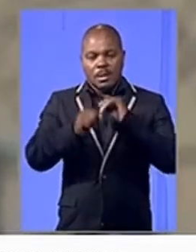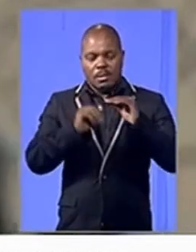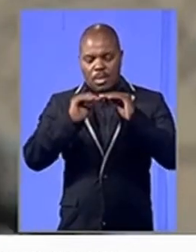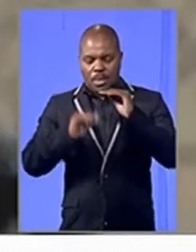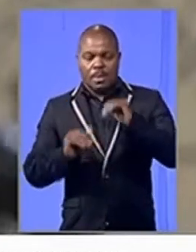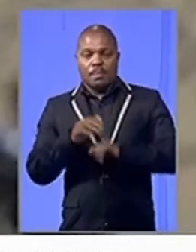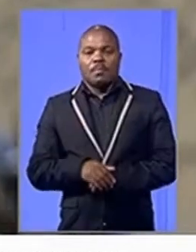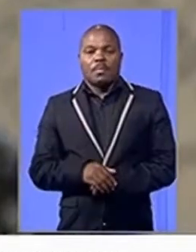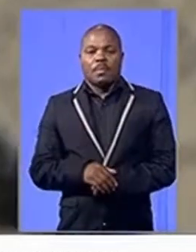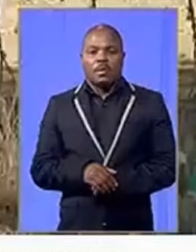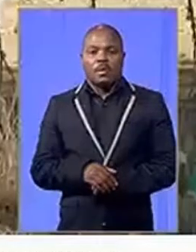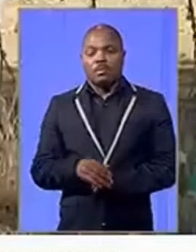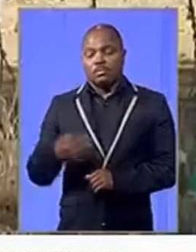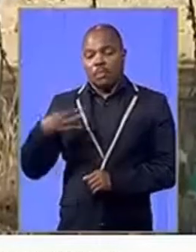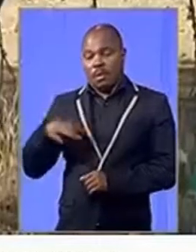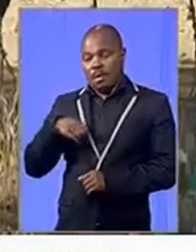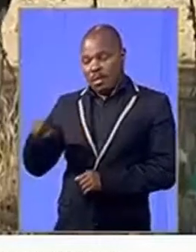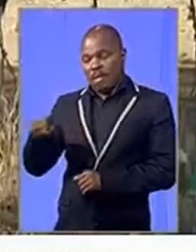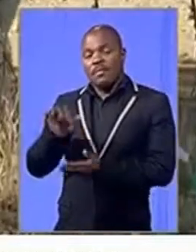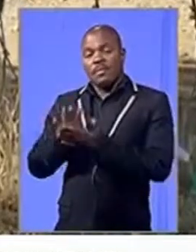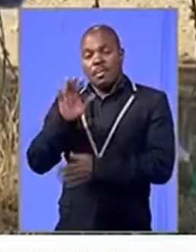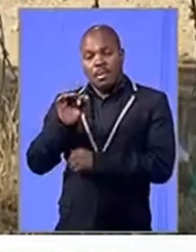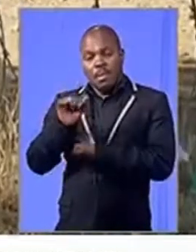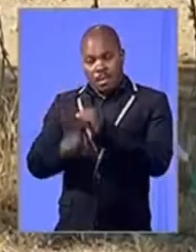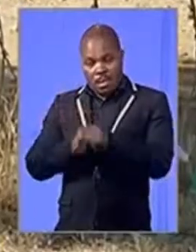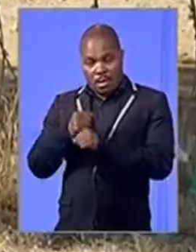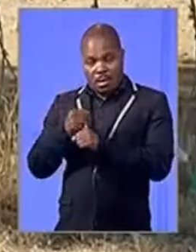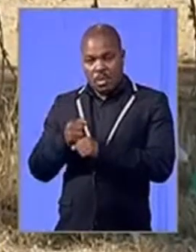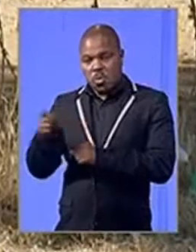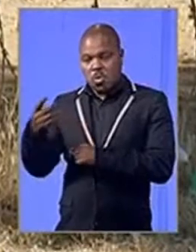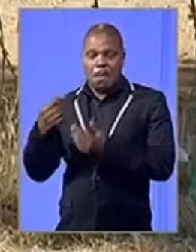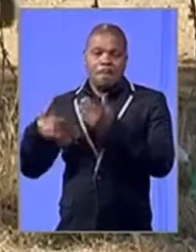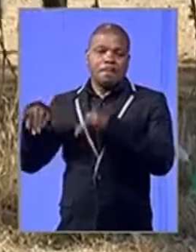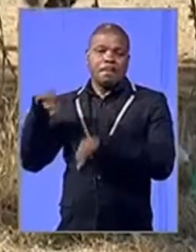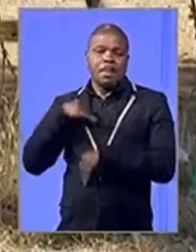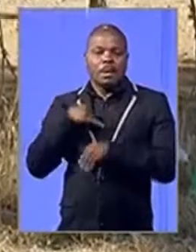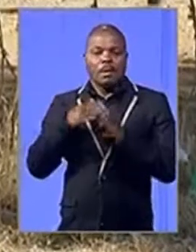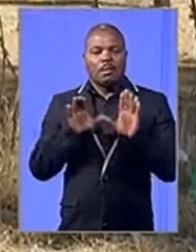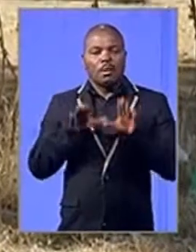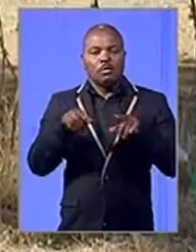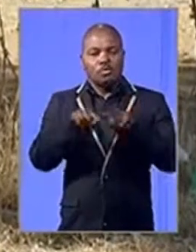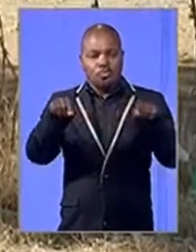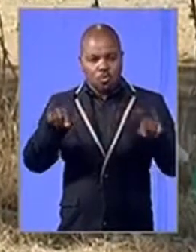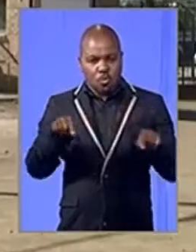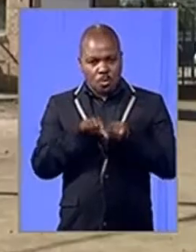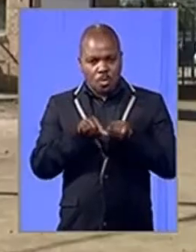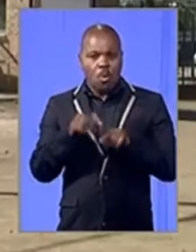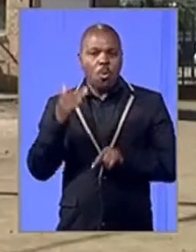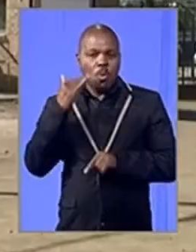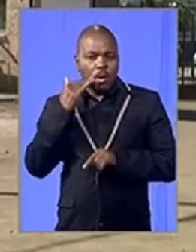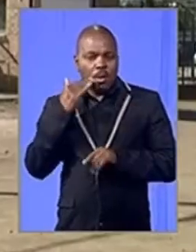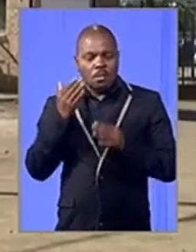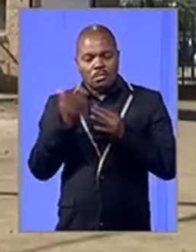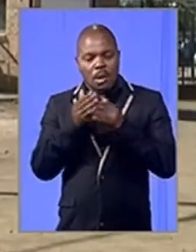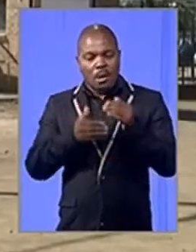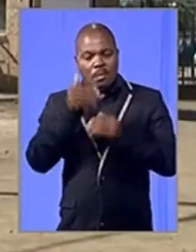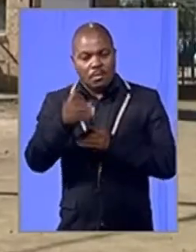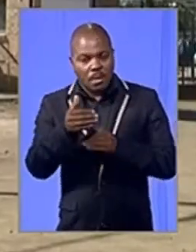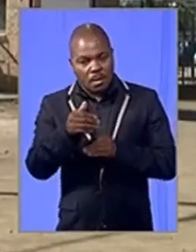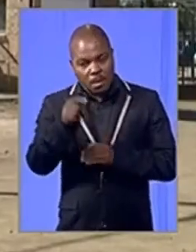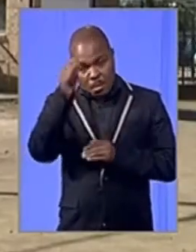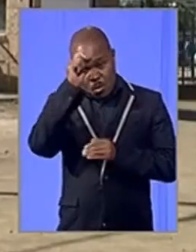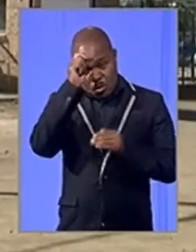Ditlaleho di re ngwanana ya dilemo di 15 o ile a kgutlela phaposing ya borutelo ka nako ya kgefutso ya tsa dithuto. Ha bashimane bana